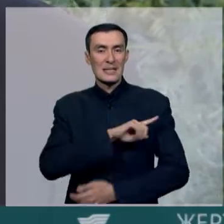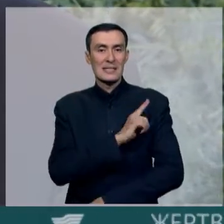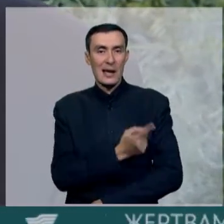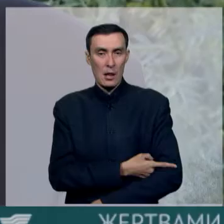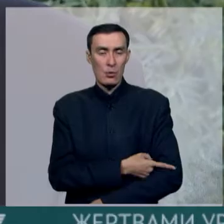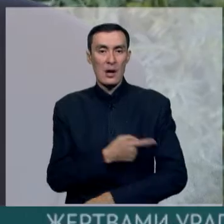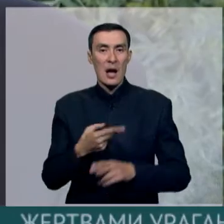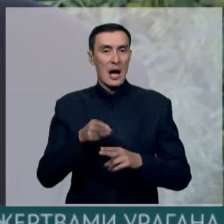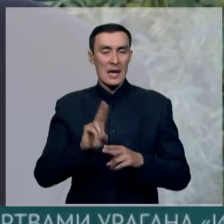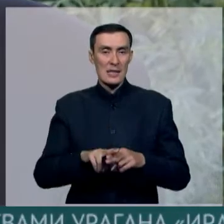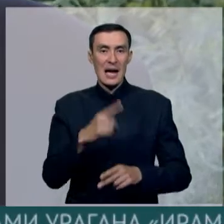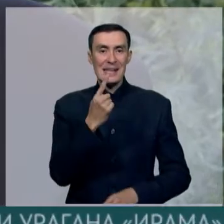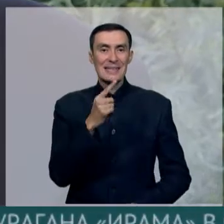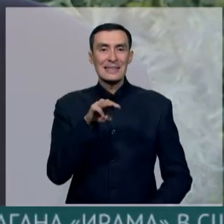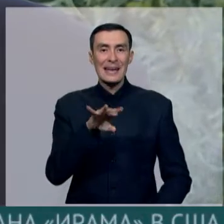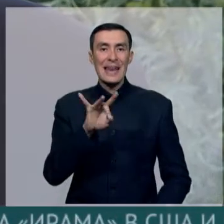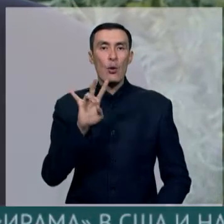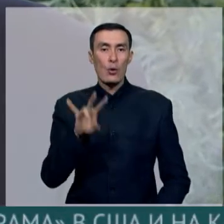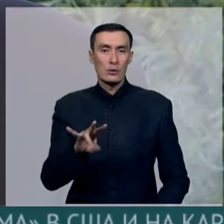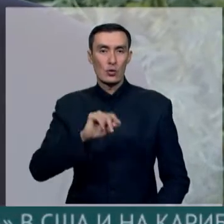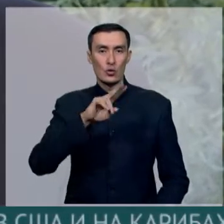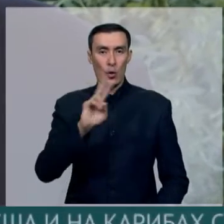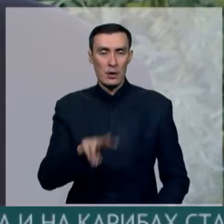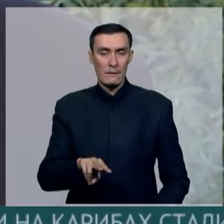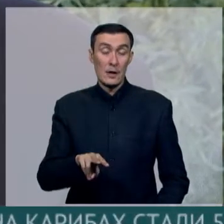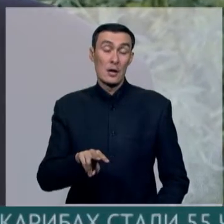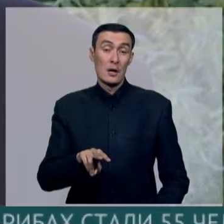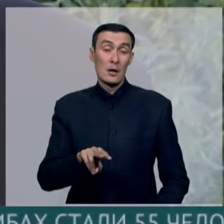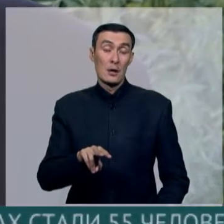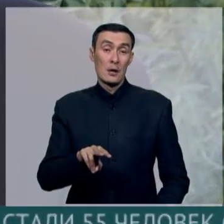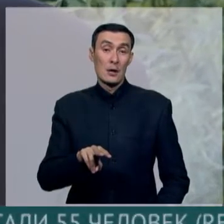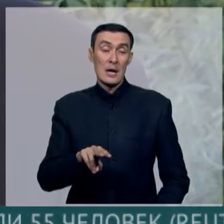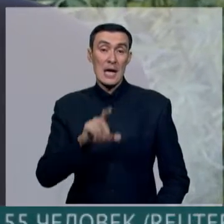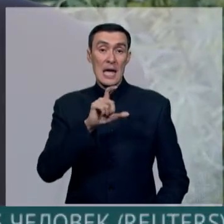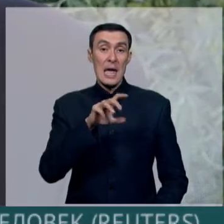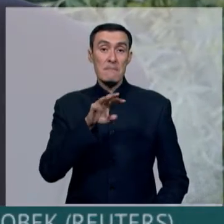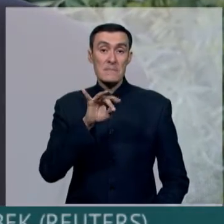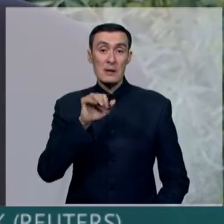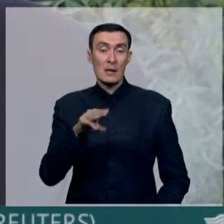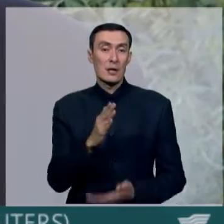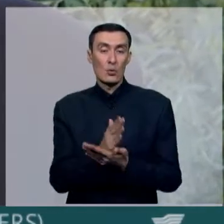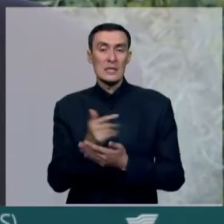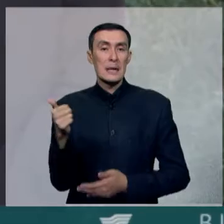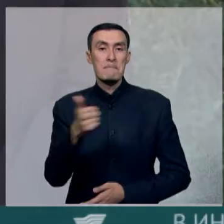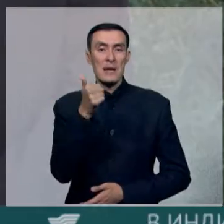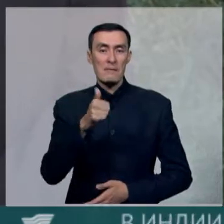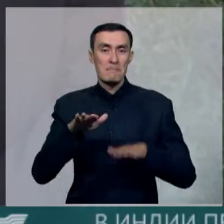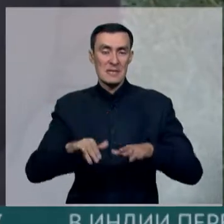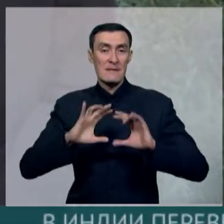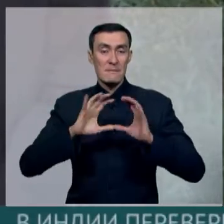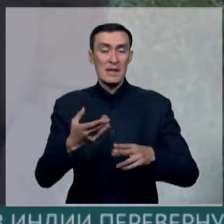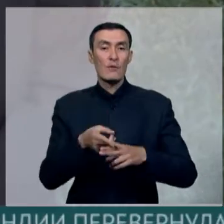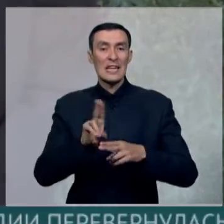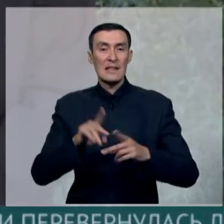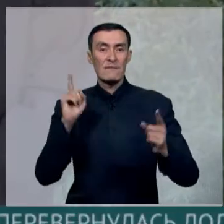потенциалу, а это 1 триллион долларов США, Эмираты находятся на первом месте в мире. Вот эта